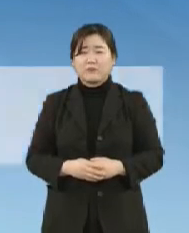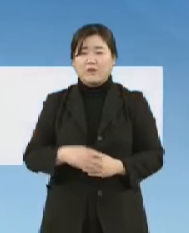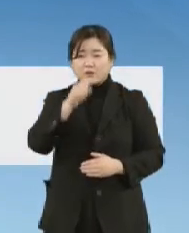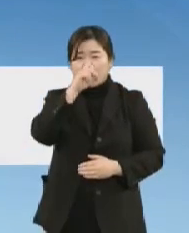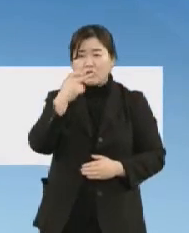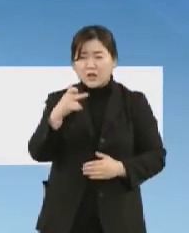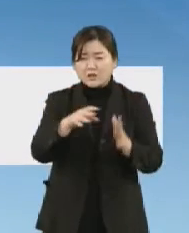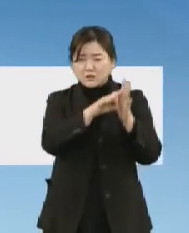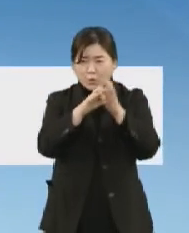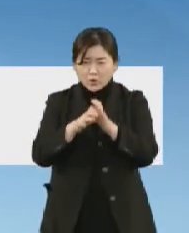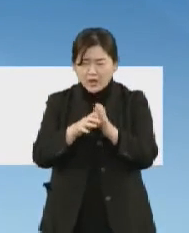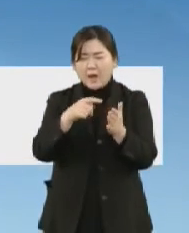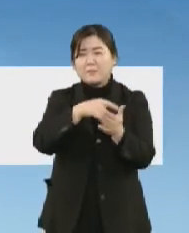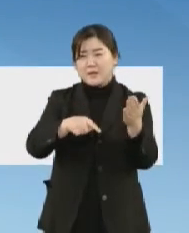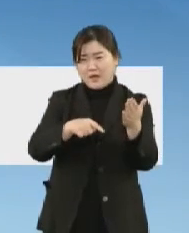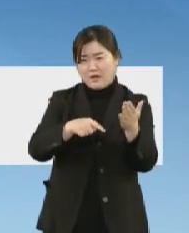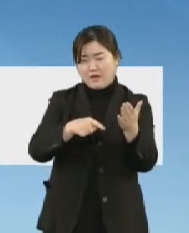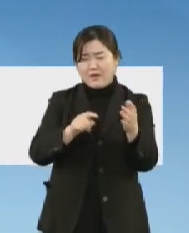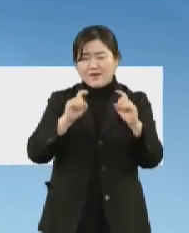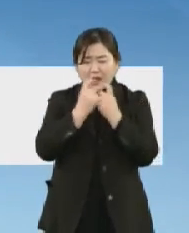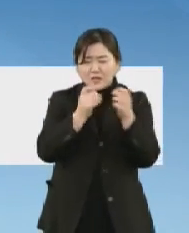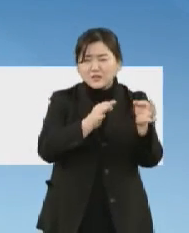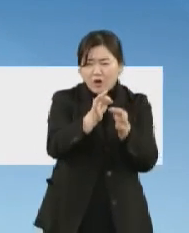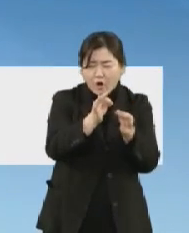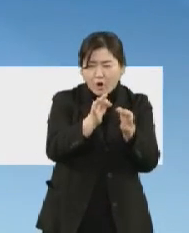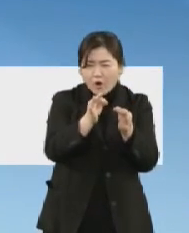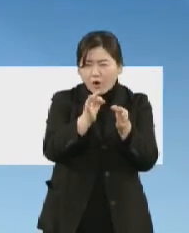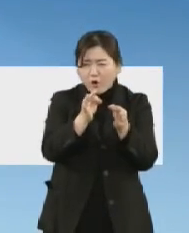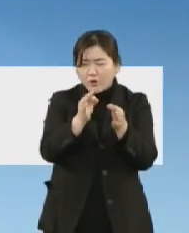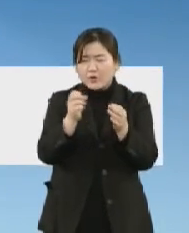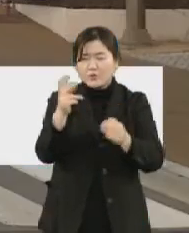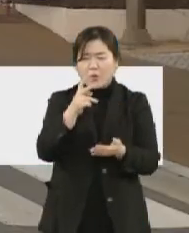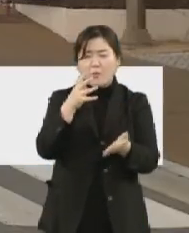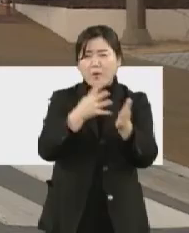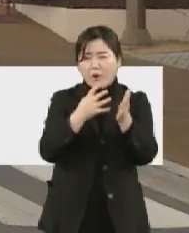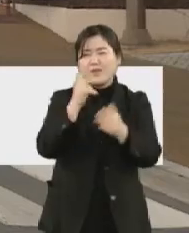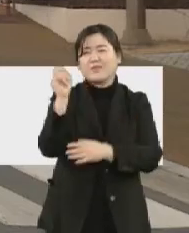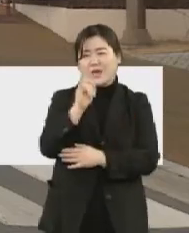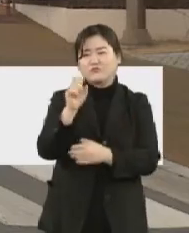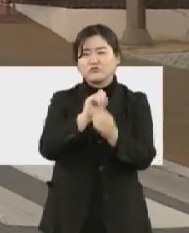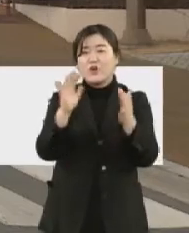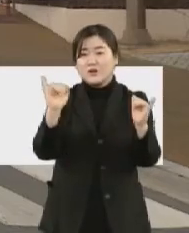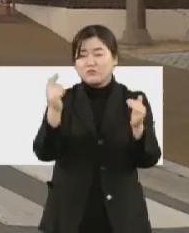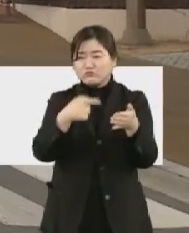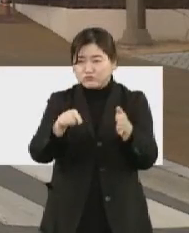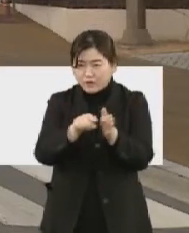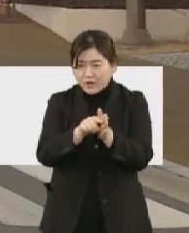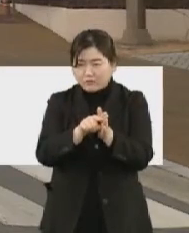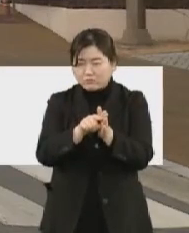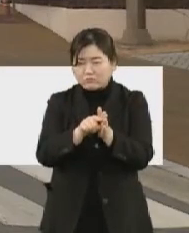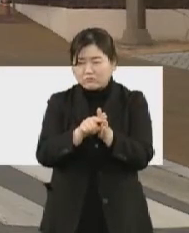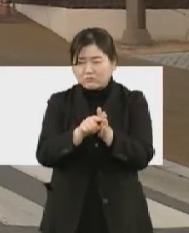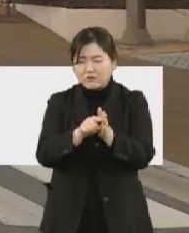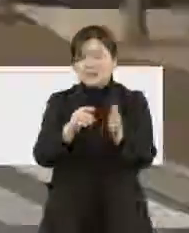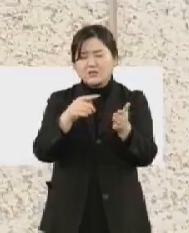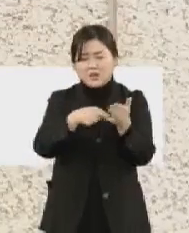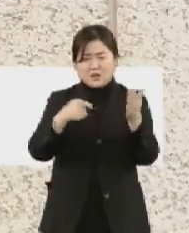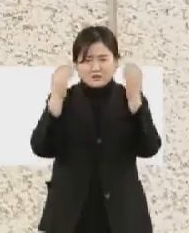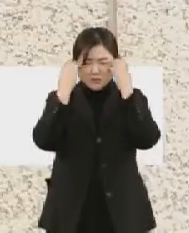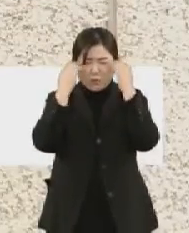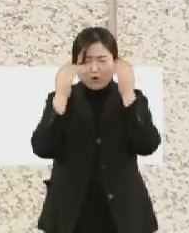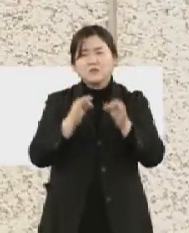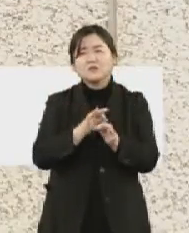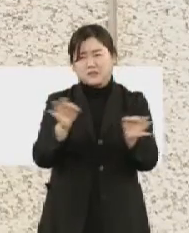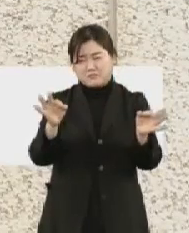서산시 가 코로나 입으로 피해를 입은 자영업자와 소상공인 법인 택시 운전자를 대상으로 서산시 재난